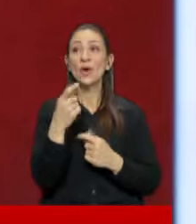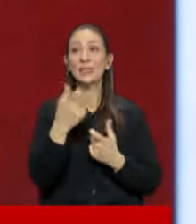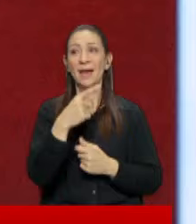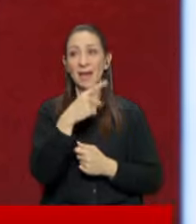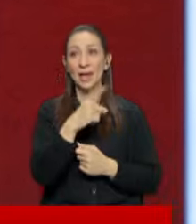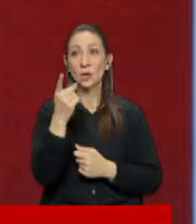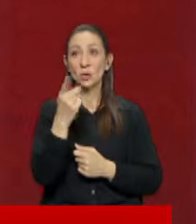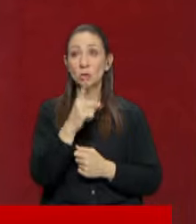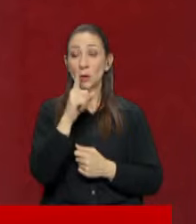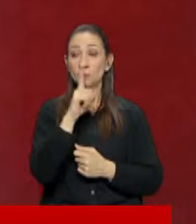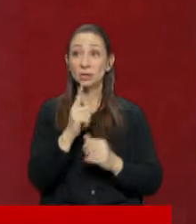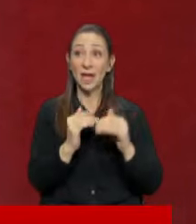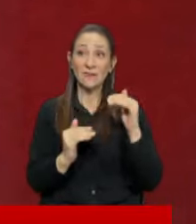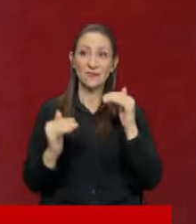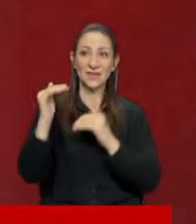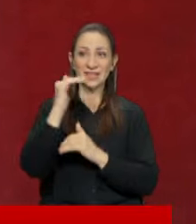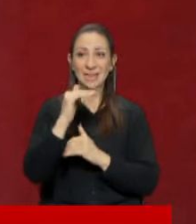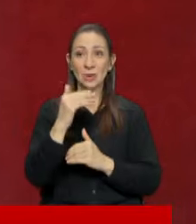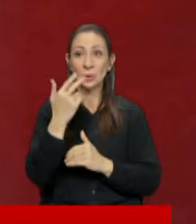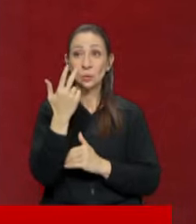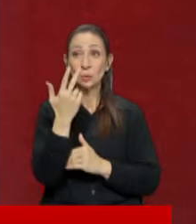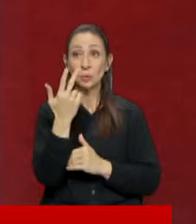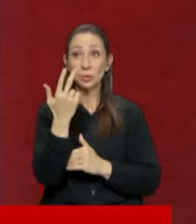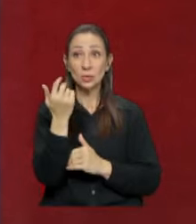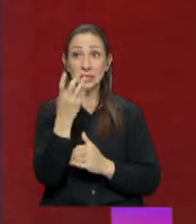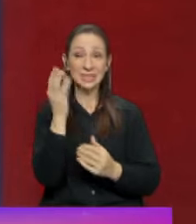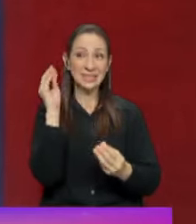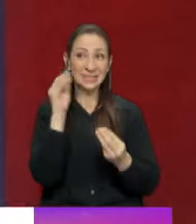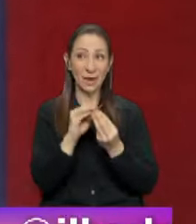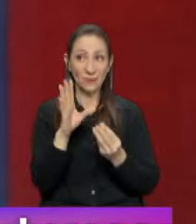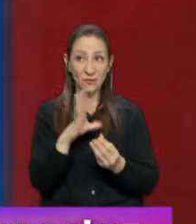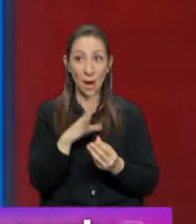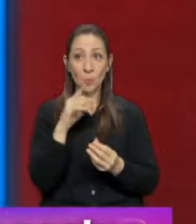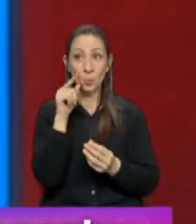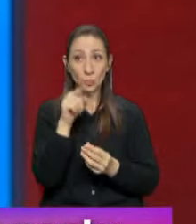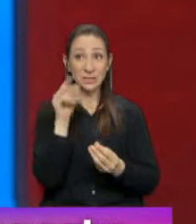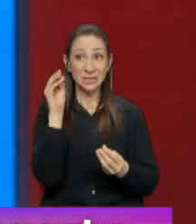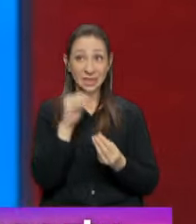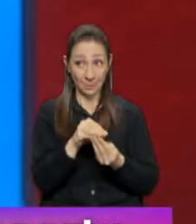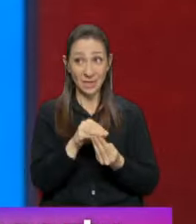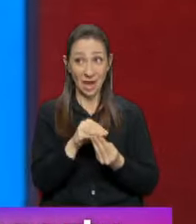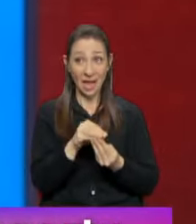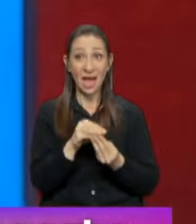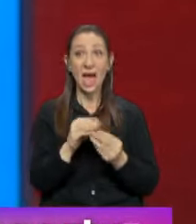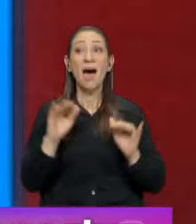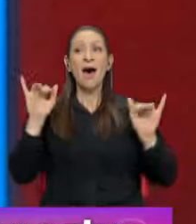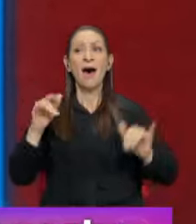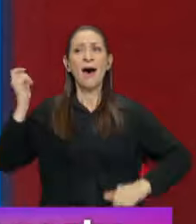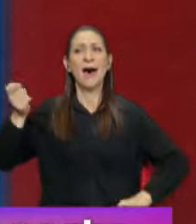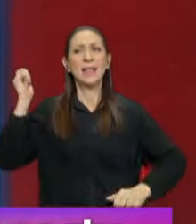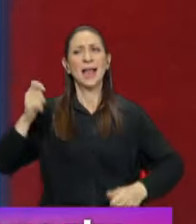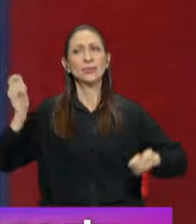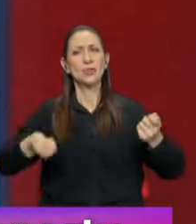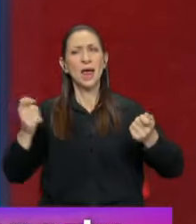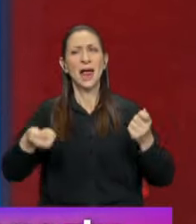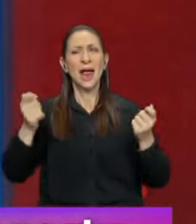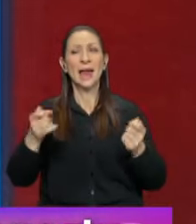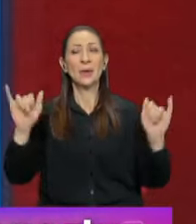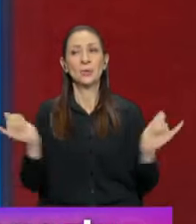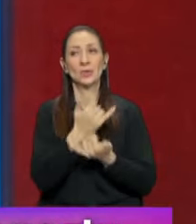Şanlıurfa'da %100'ün üzerinde 3 haneli bir zam var ve bu zamda halaylarla, davullarla,